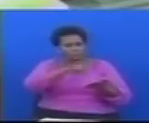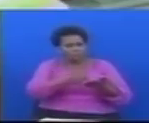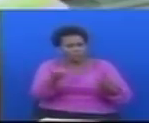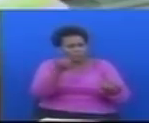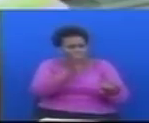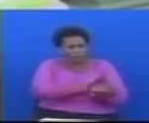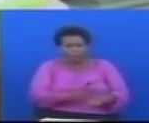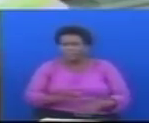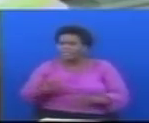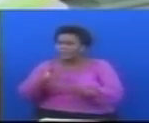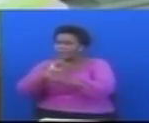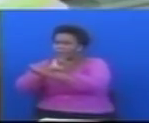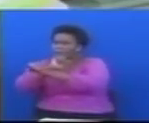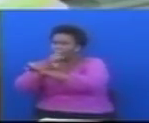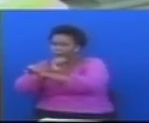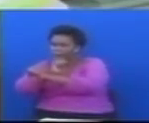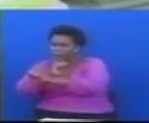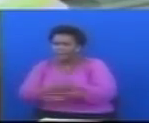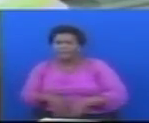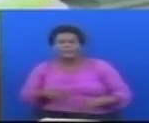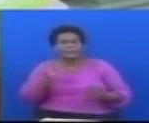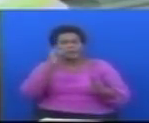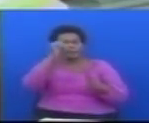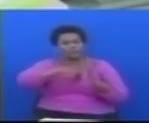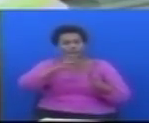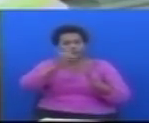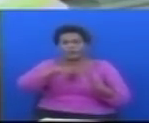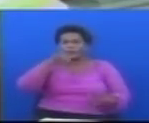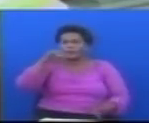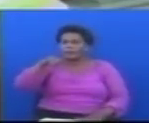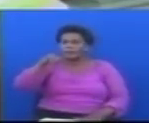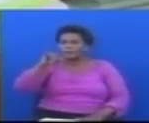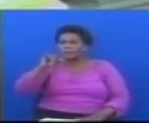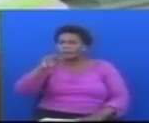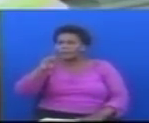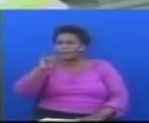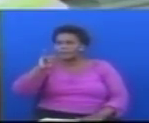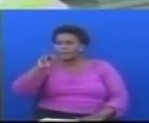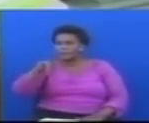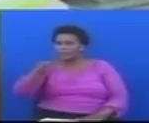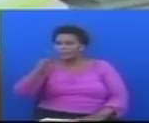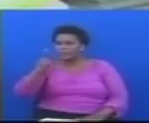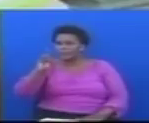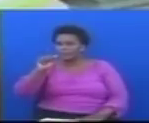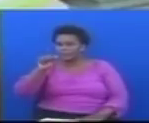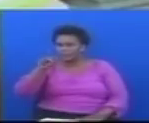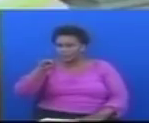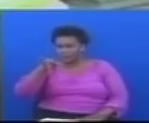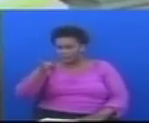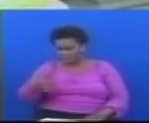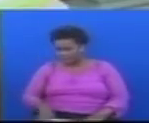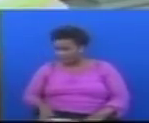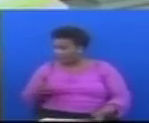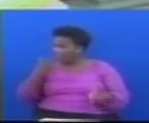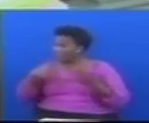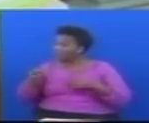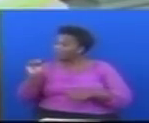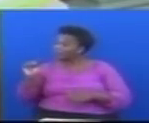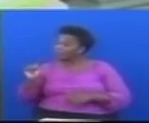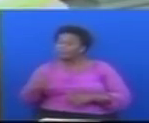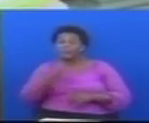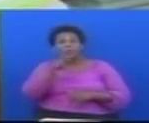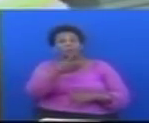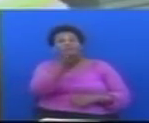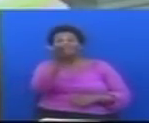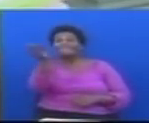mpaka gerezani na maeneo ya Mtwara Mikindani. Nitake tu kuwapa taarifa na uhakika wananchi wa Mtwara kwamba matumizi ya